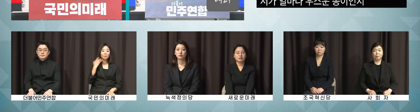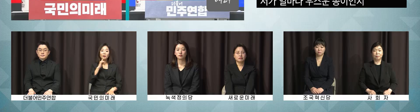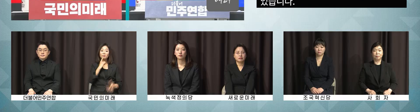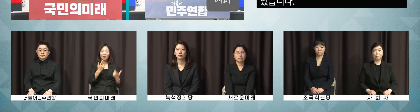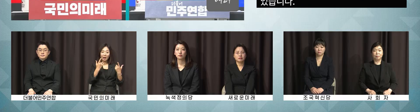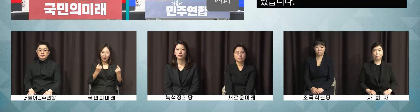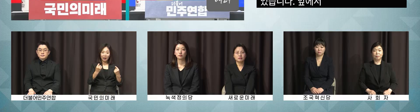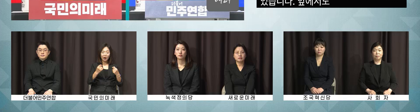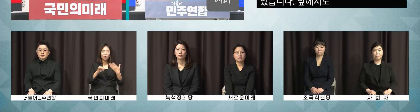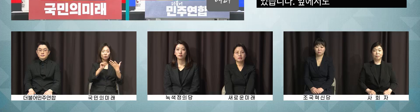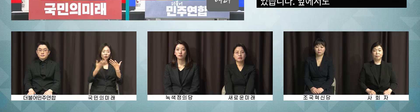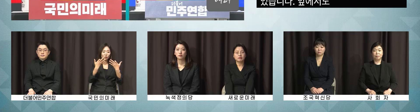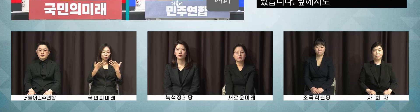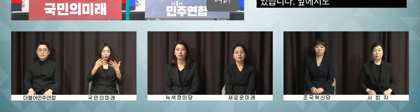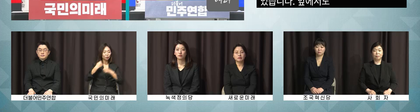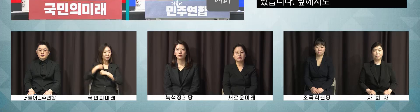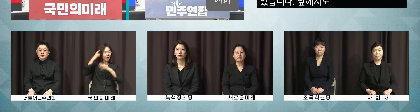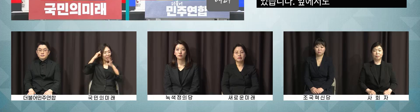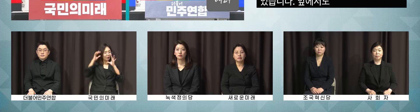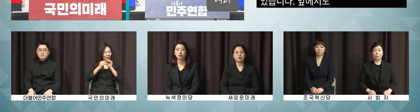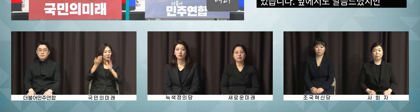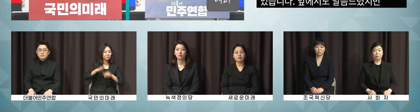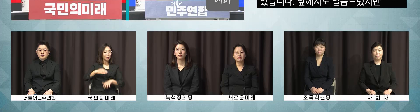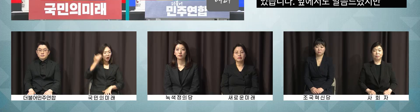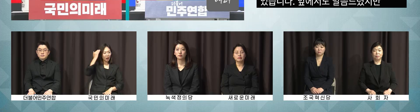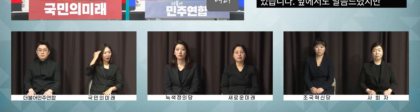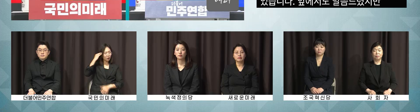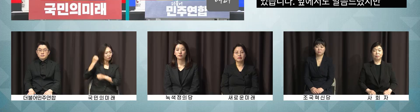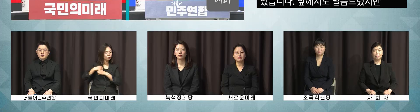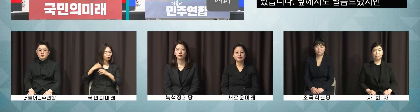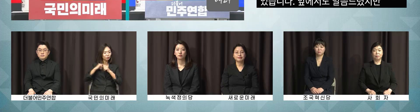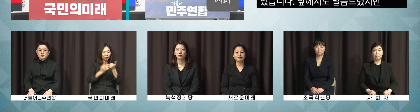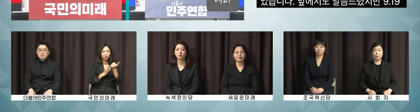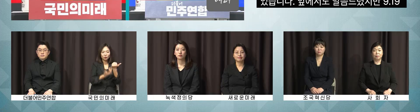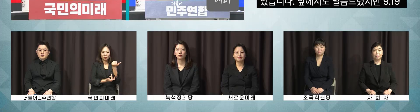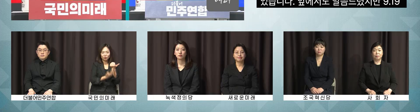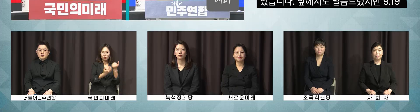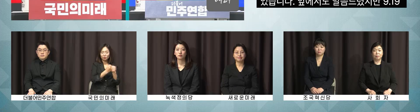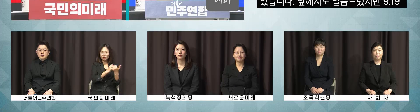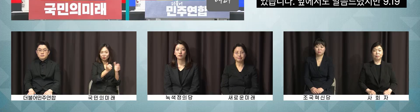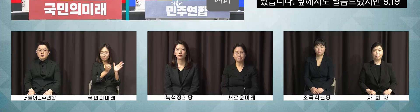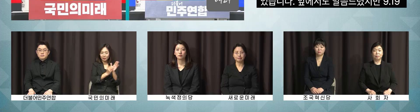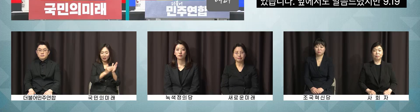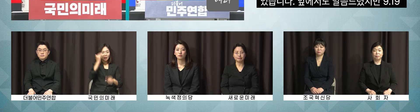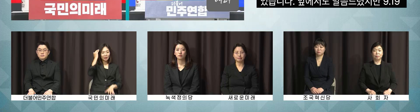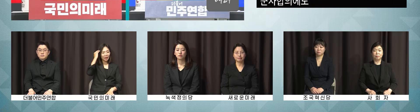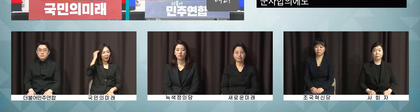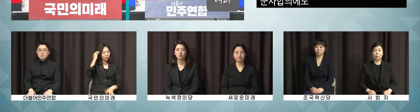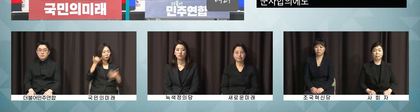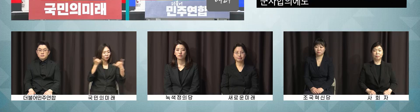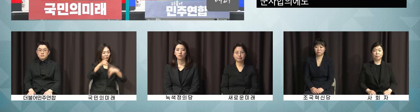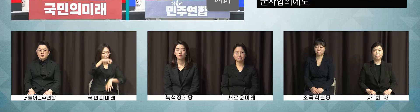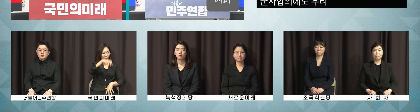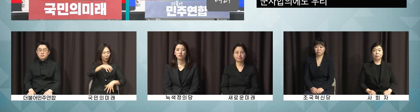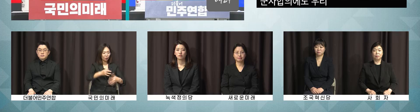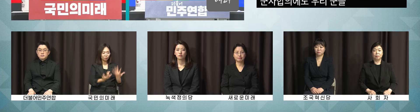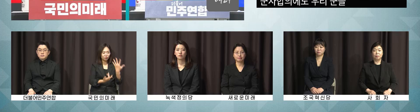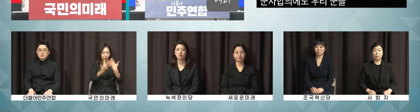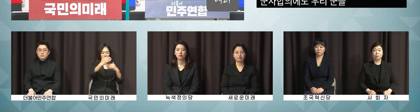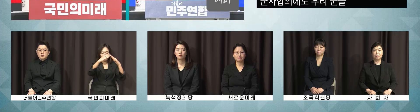말씀드렸지만 9.19 군사 합의 있었습니다만은 우리 공무원 불태워 죽였습니다. 뿐만 아니라 남북 연락사무소 불태워